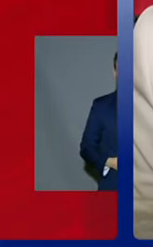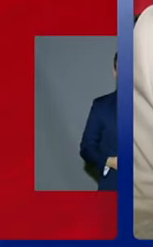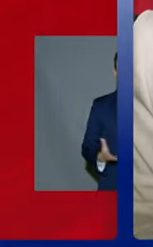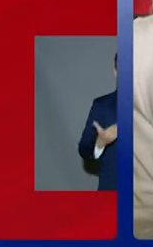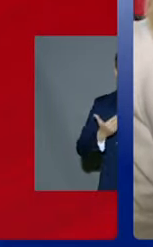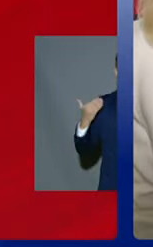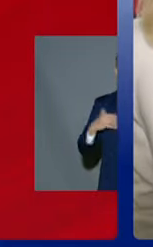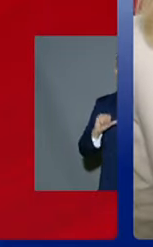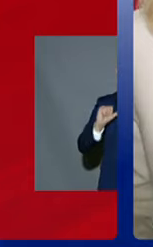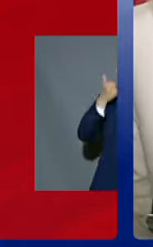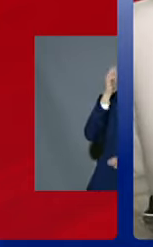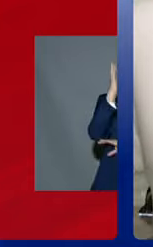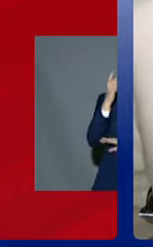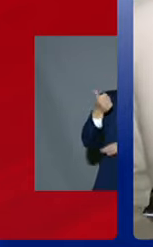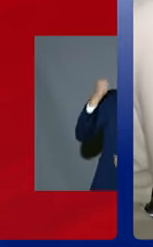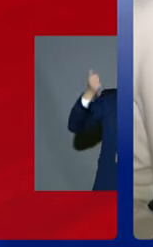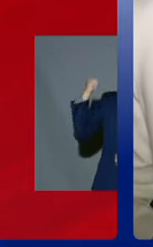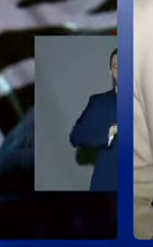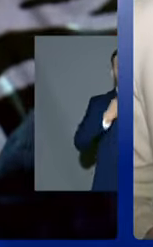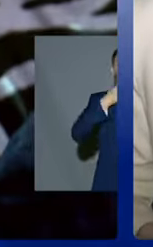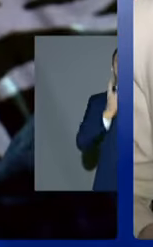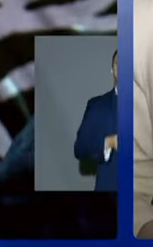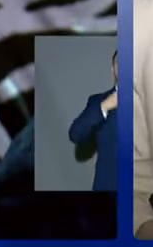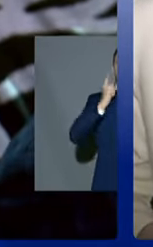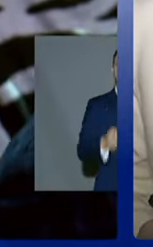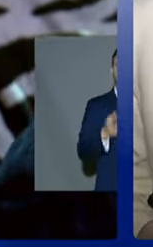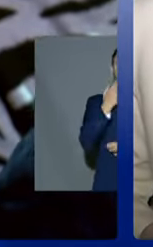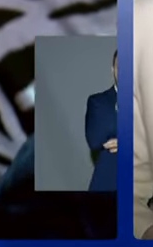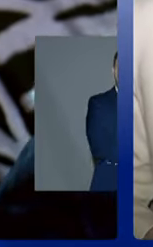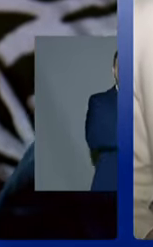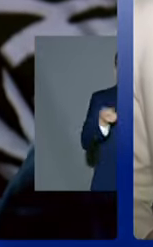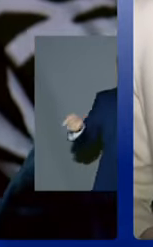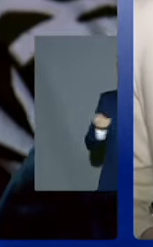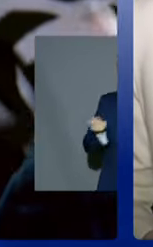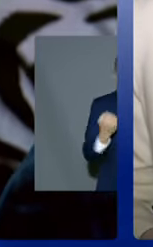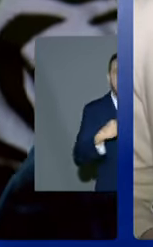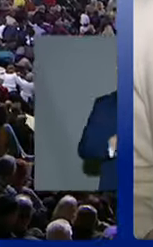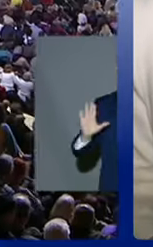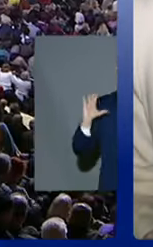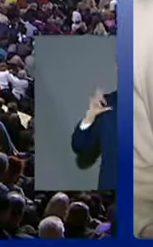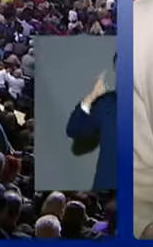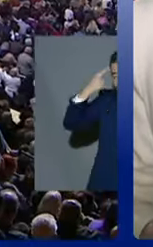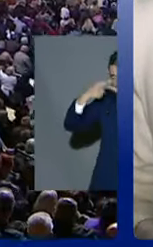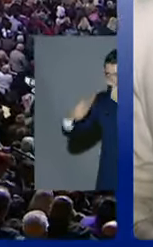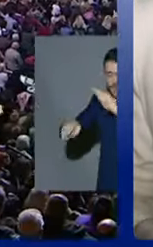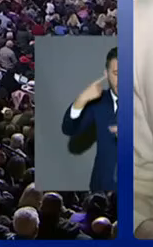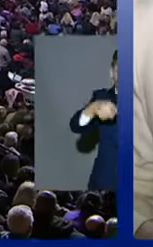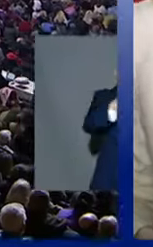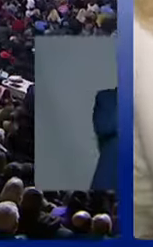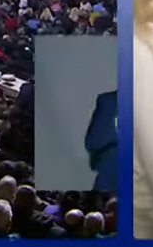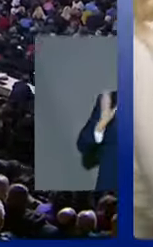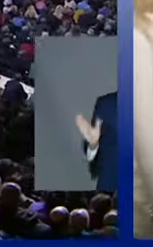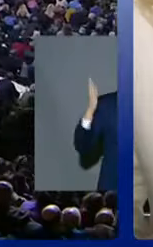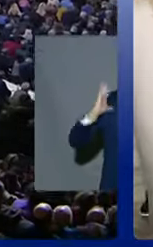Στέφανου Κασελάκη. Στη συνέχεια πήρε το λόγο η Όλγα Γεροβασίλη. Ακούσαμε τι είπε, ότι απάντησε ουσιαστικά στην πρόκλησή